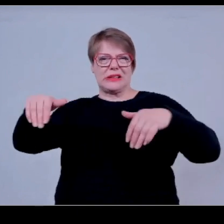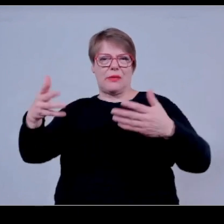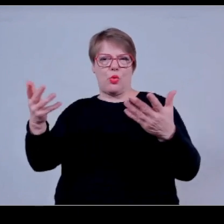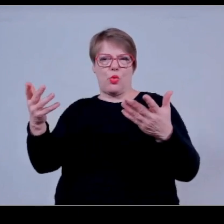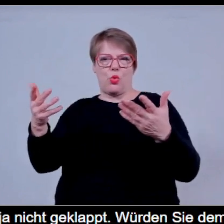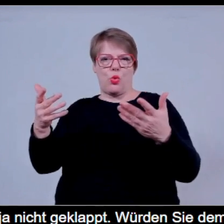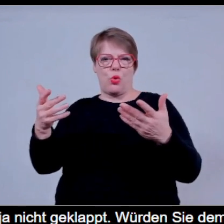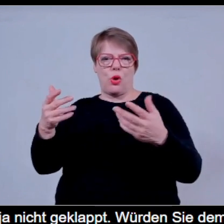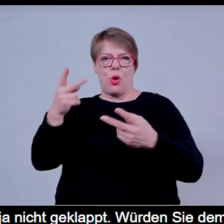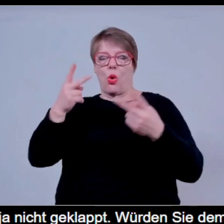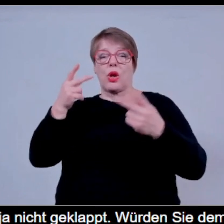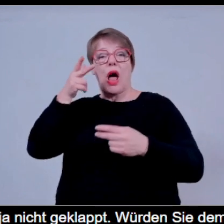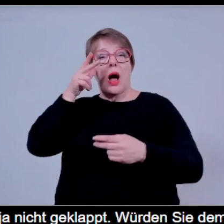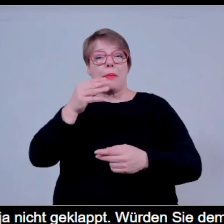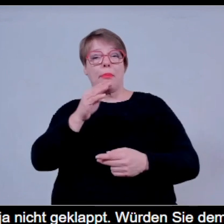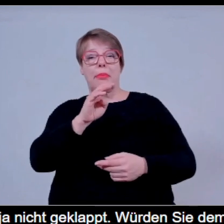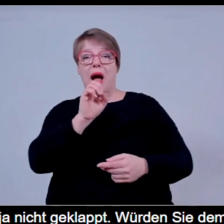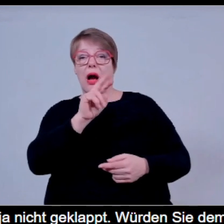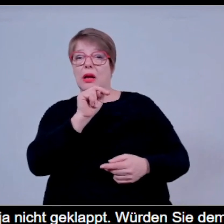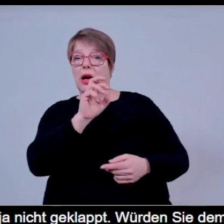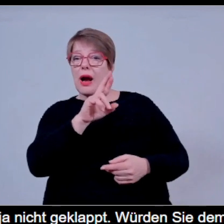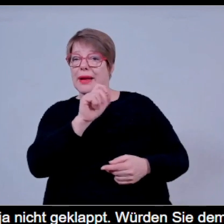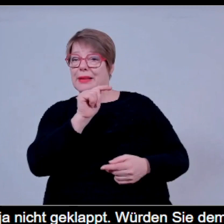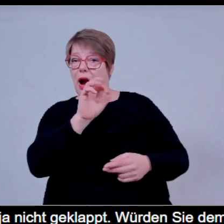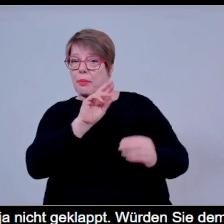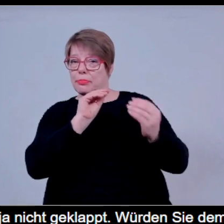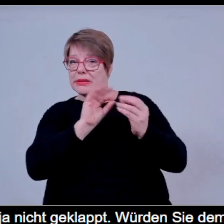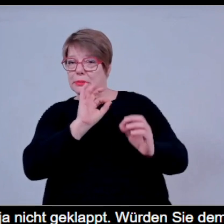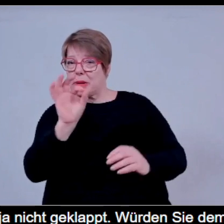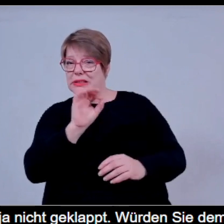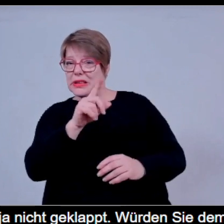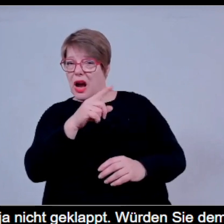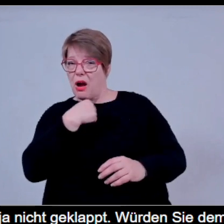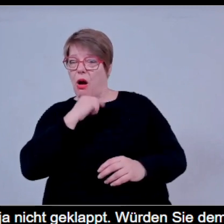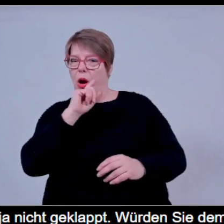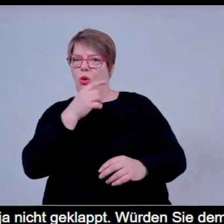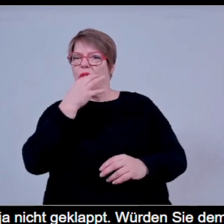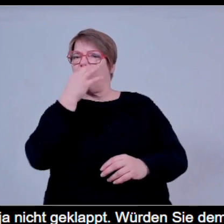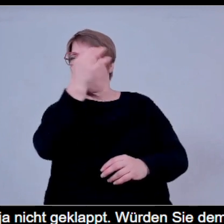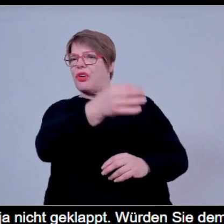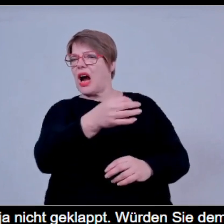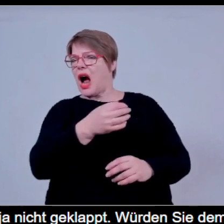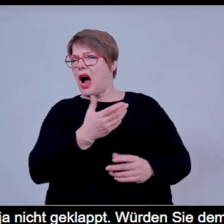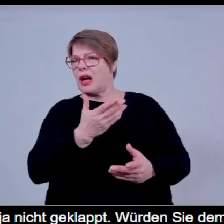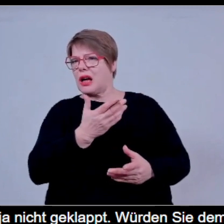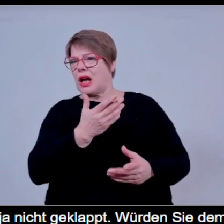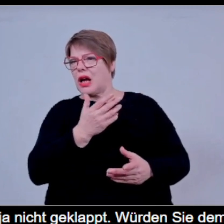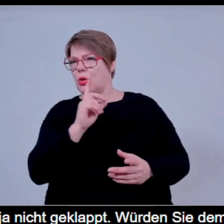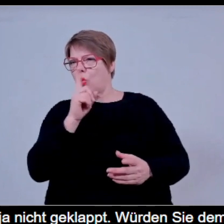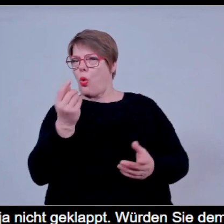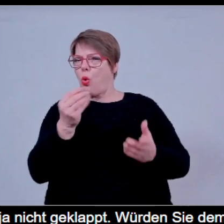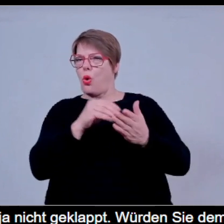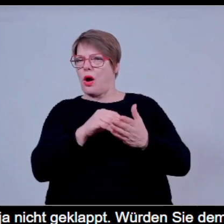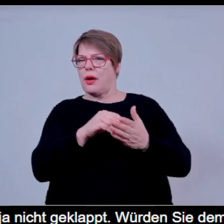Mal, Blockaden. Gibt es Ideen, Pläne, Vorstellungen, wie man Autobahnen, die